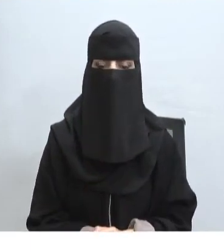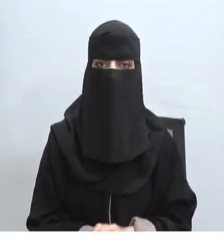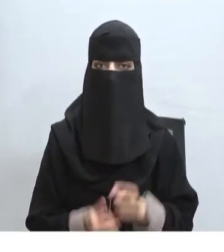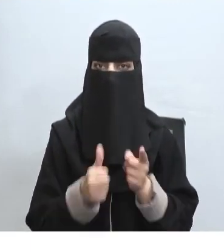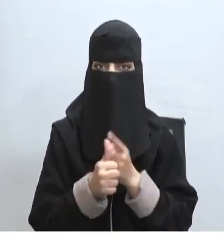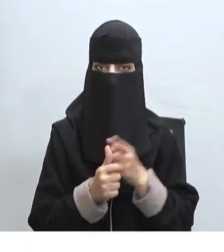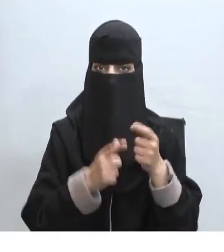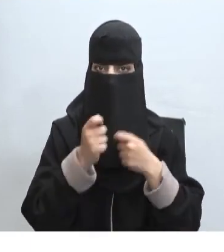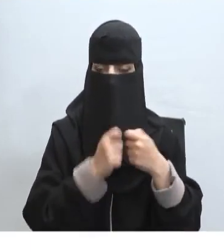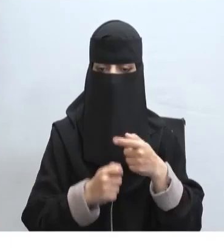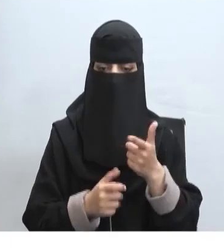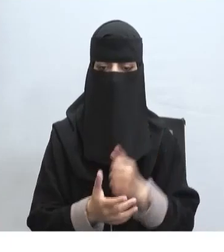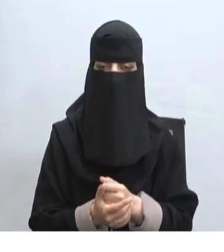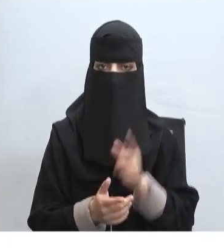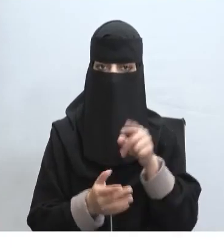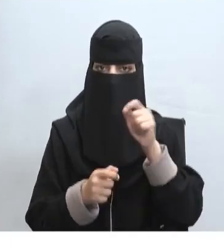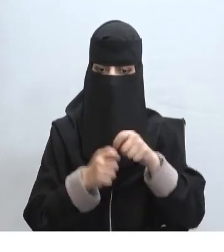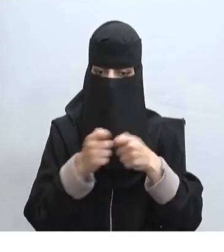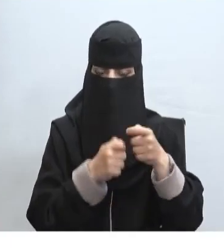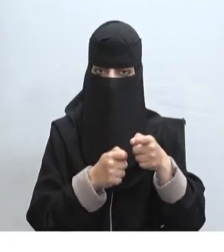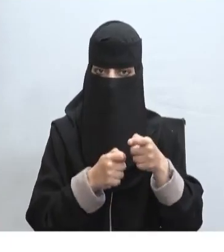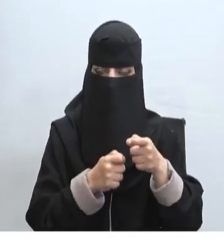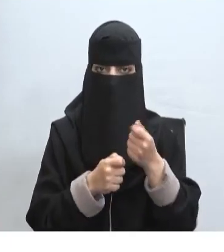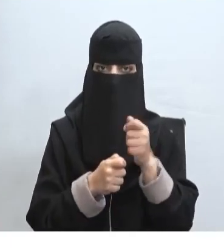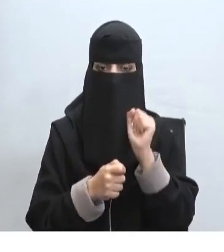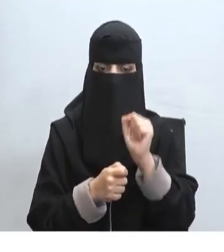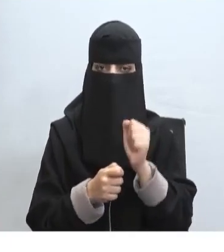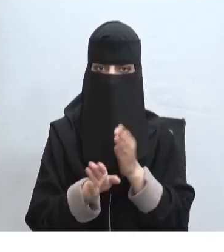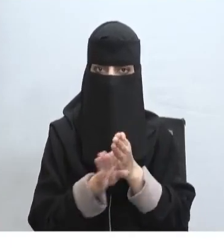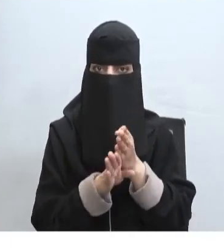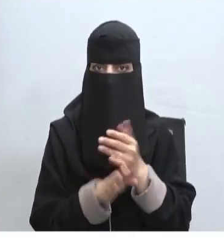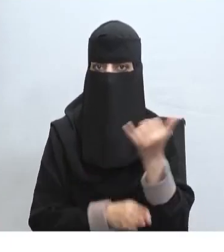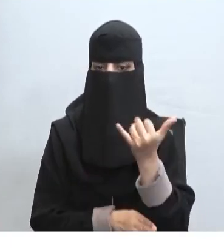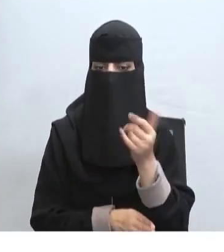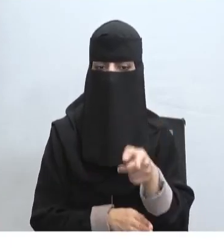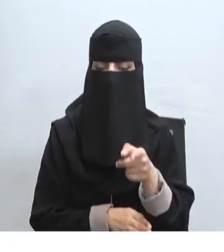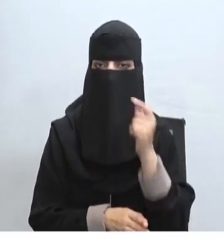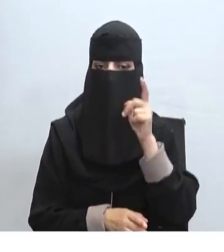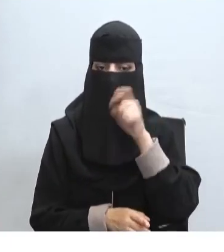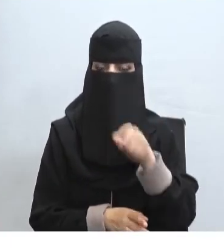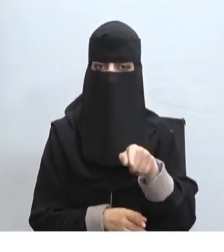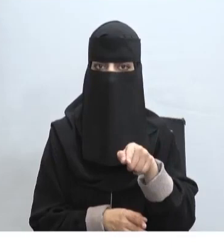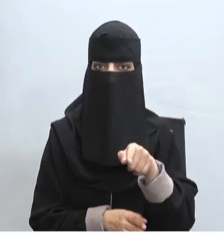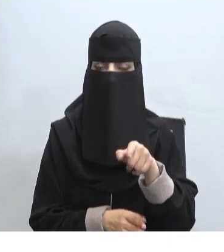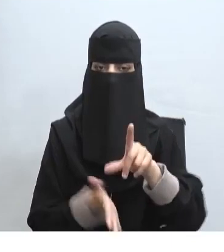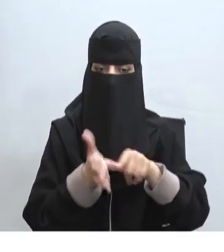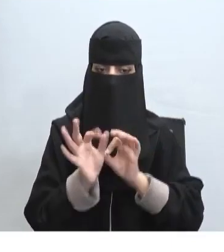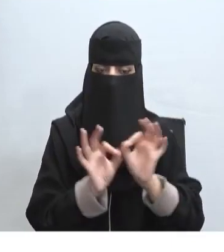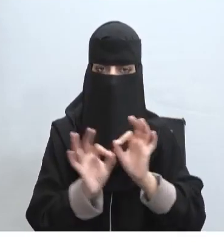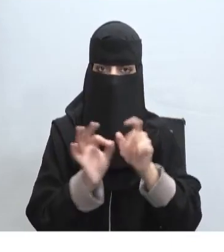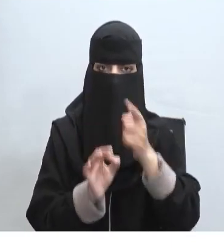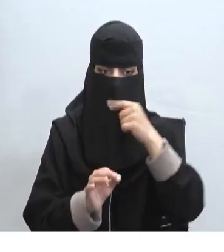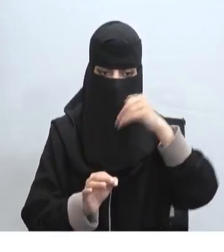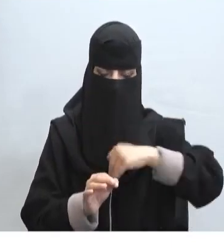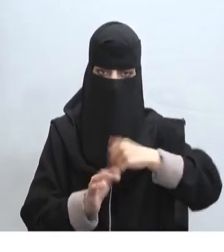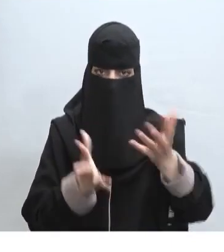منافع الاستثمار يعد استثمار المال خطووه مهمه فلذلك يعني انك تخطط